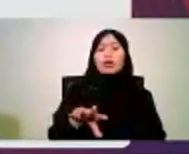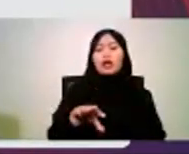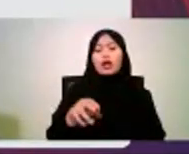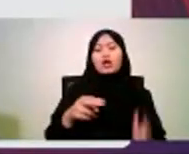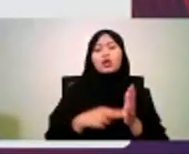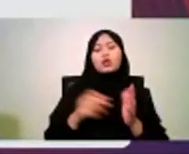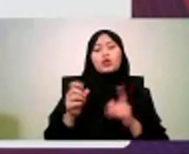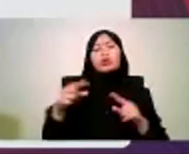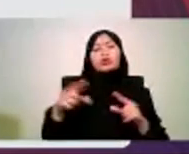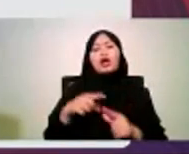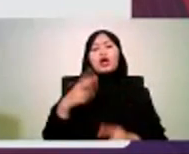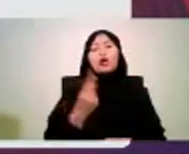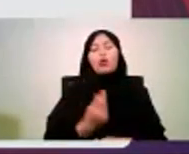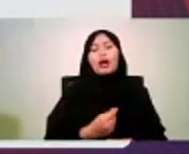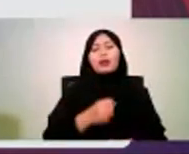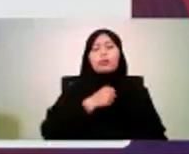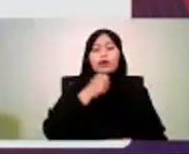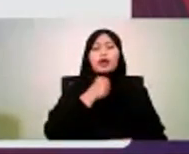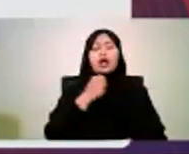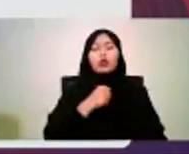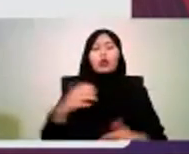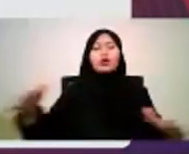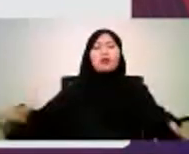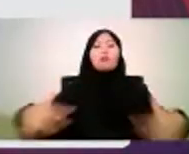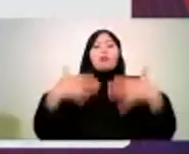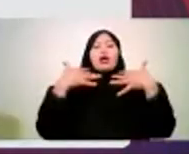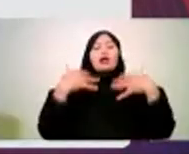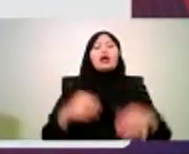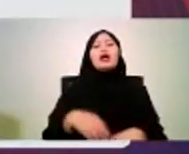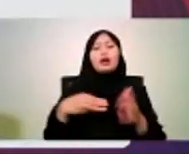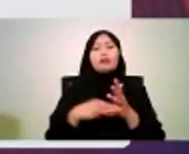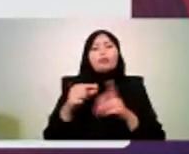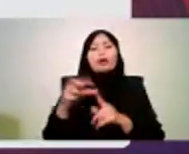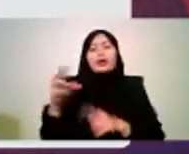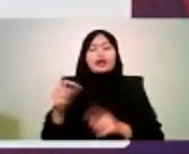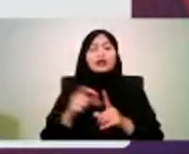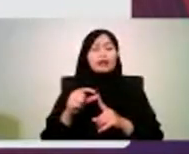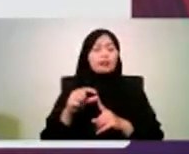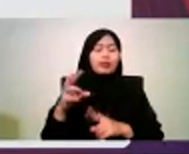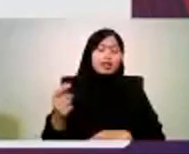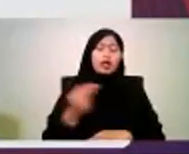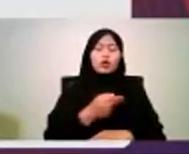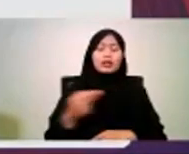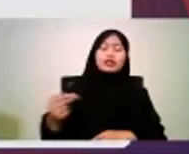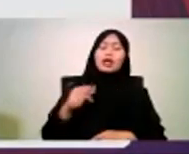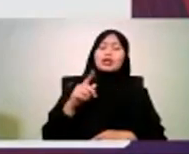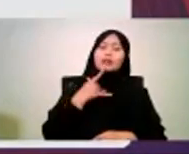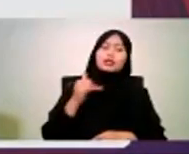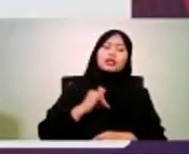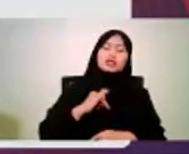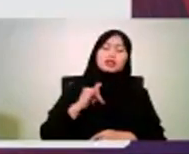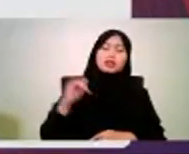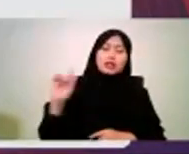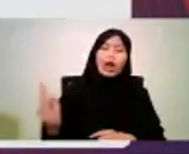pidato di depan mpr-dpr Indonesia adalah salahsatu yang menyangga